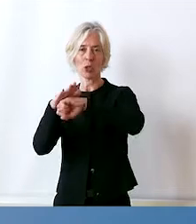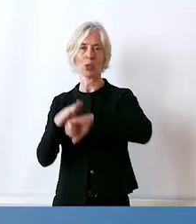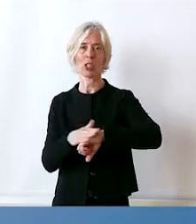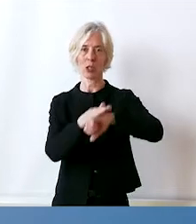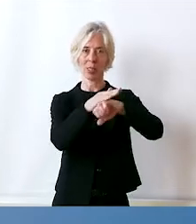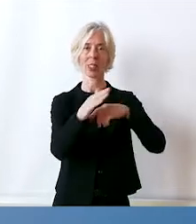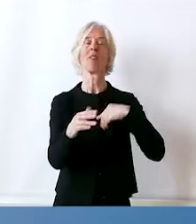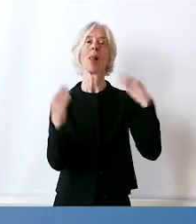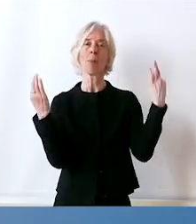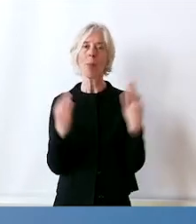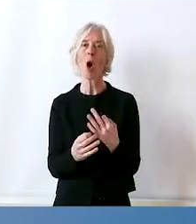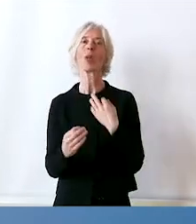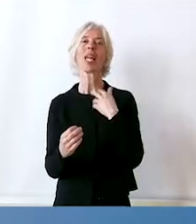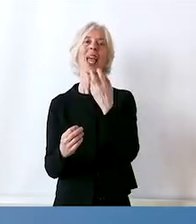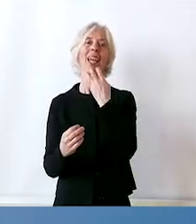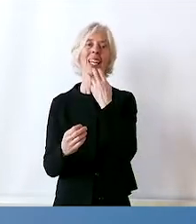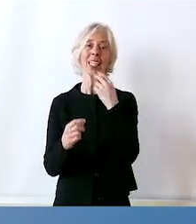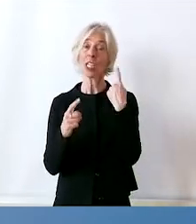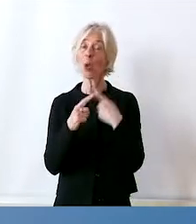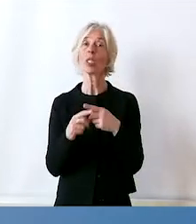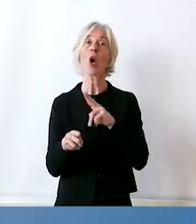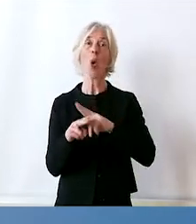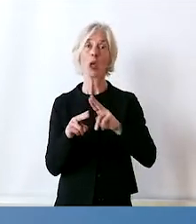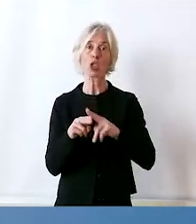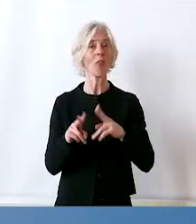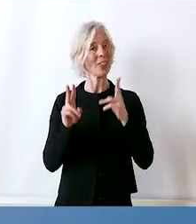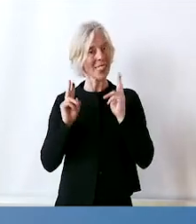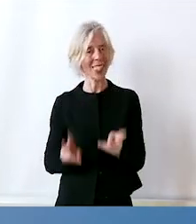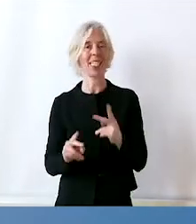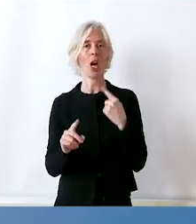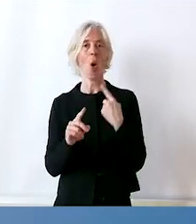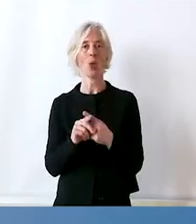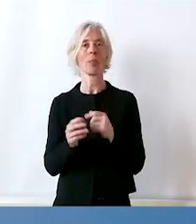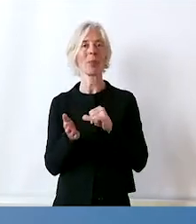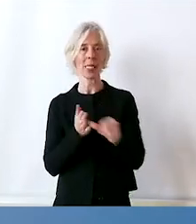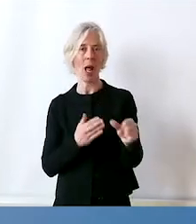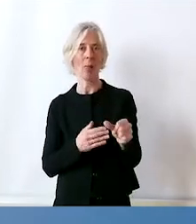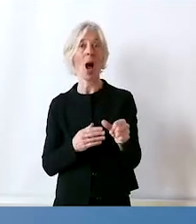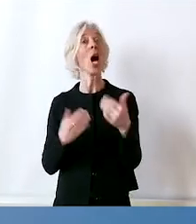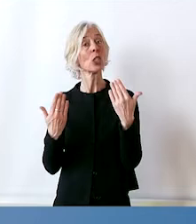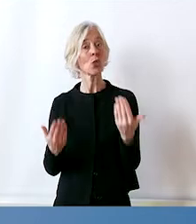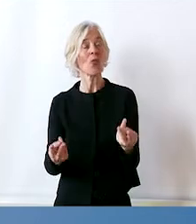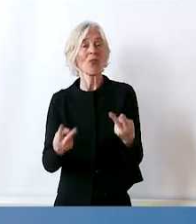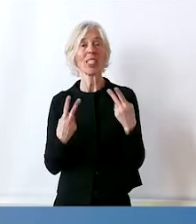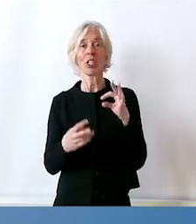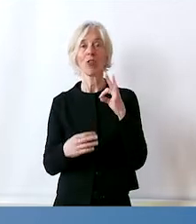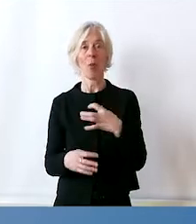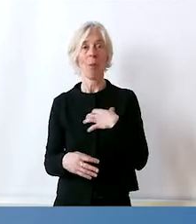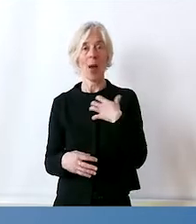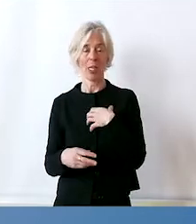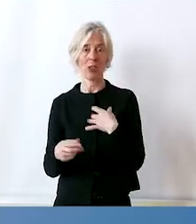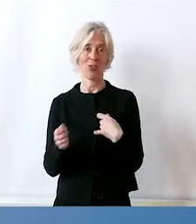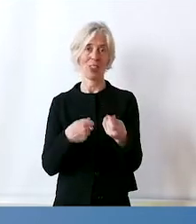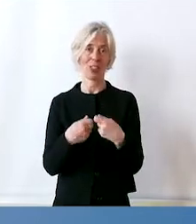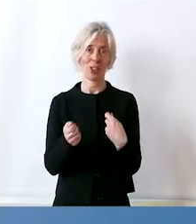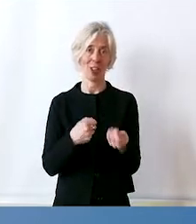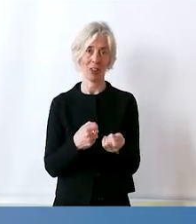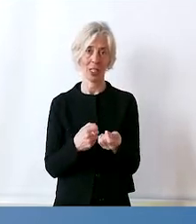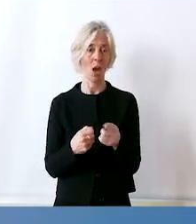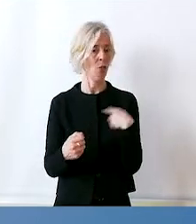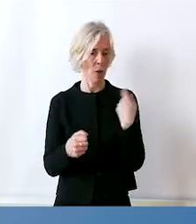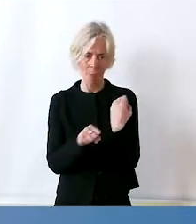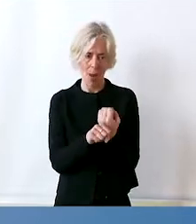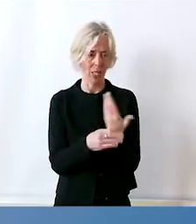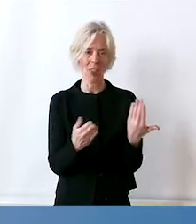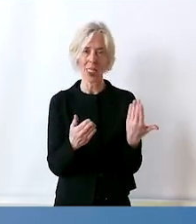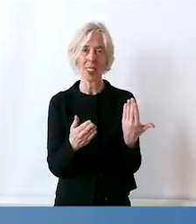mit Energie und Rohstoffen ist ein wesentlicher Faktor für die Wertschöpfung der bayerischen Wirtschaft. Zum einen bieten wir den regelmäßigen Austausch